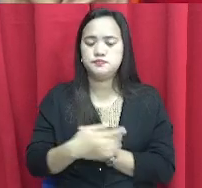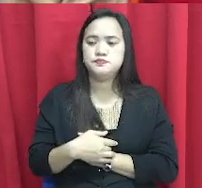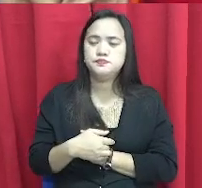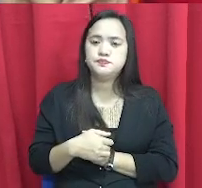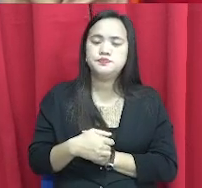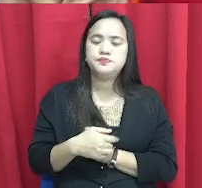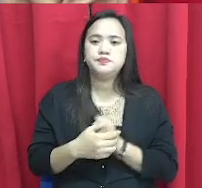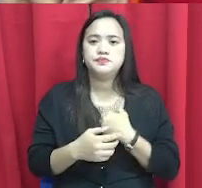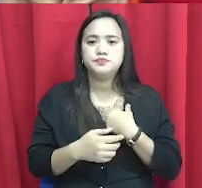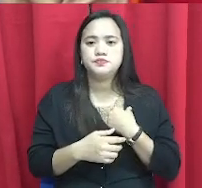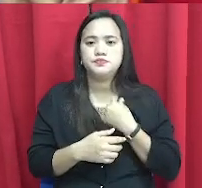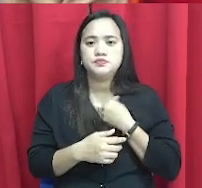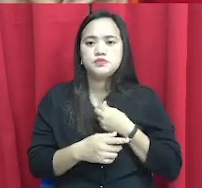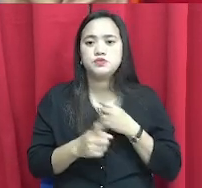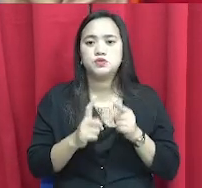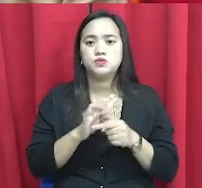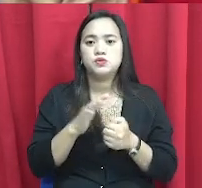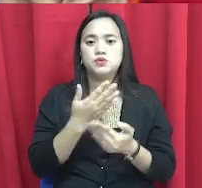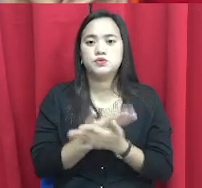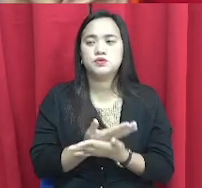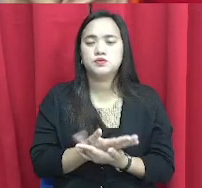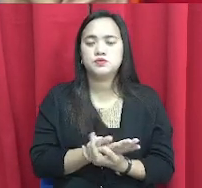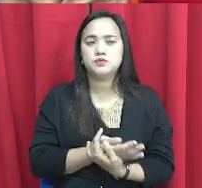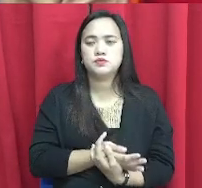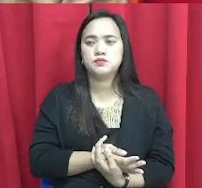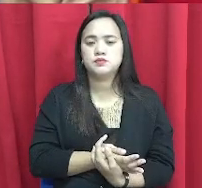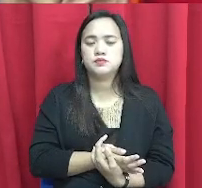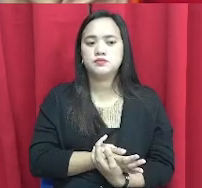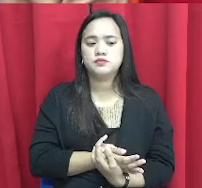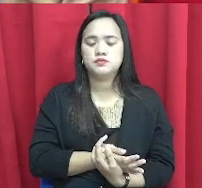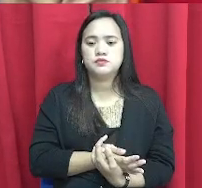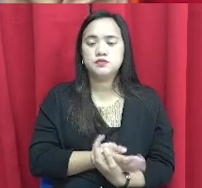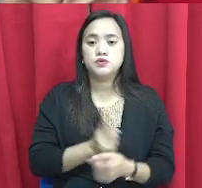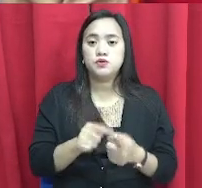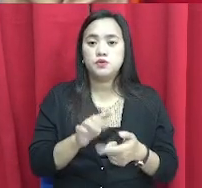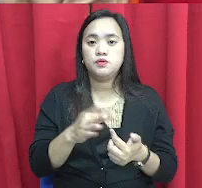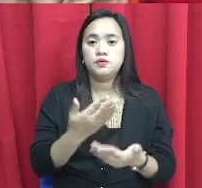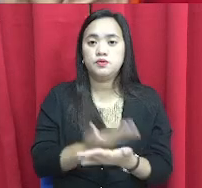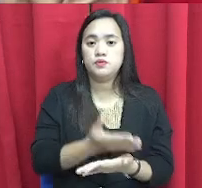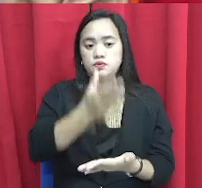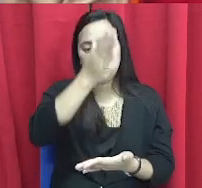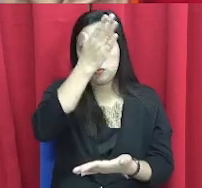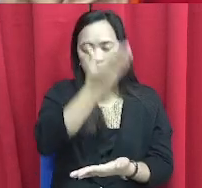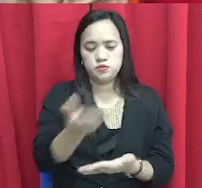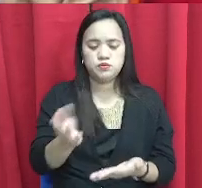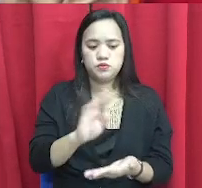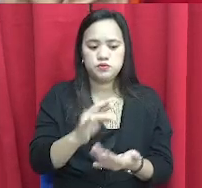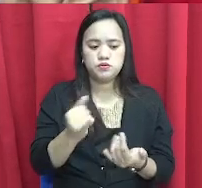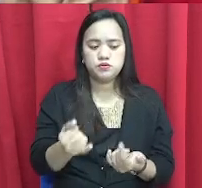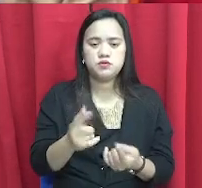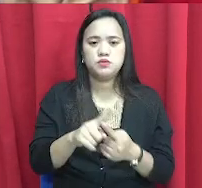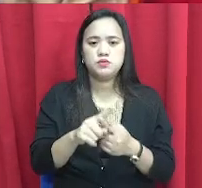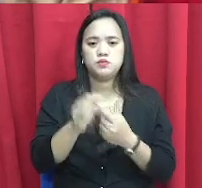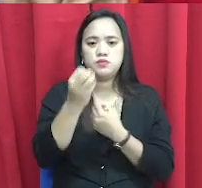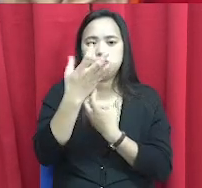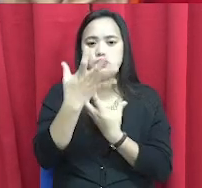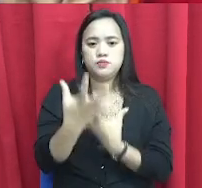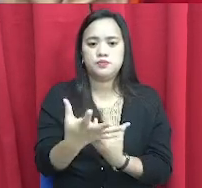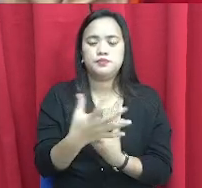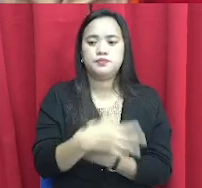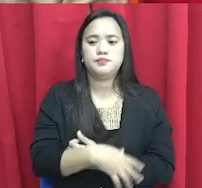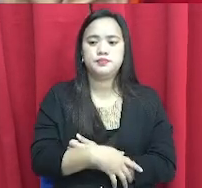anak ito ang inyong response ito ang inyong role sa family you are to obey